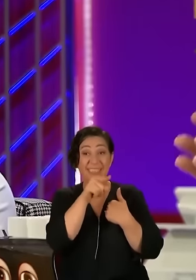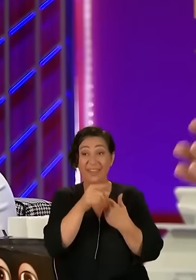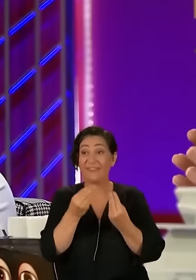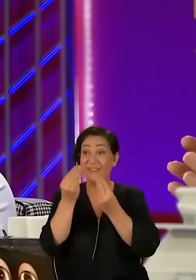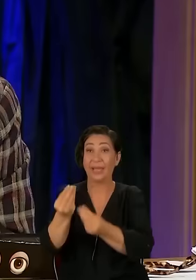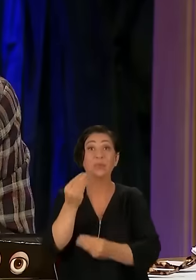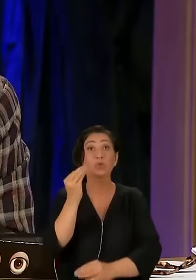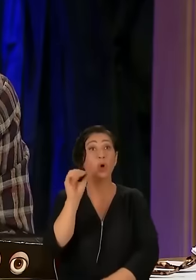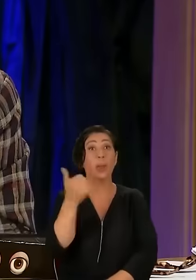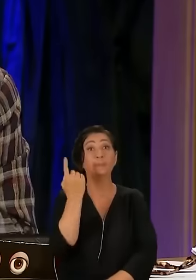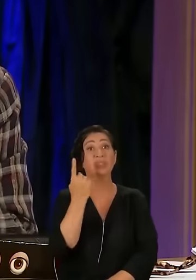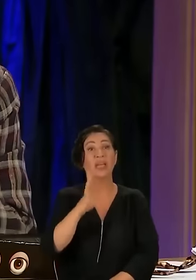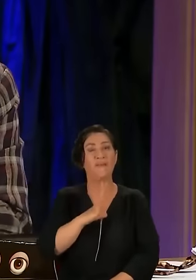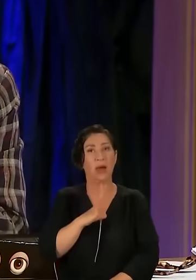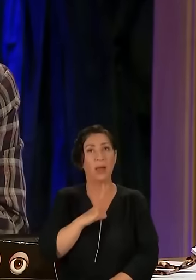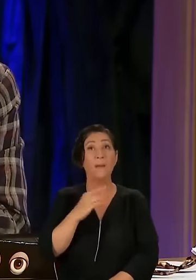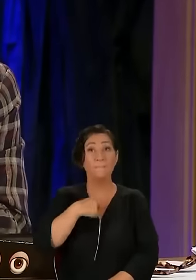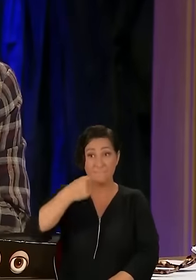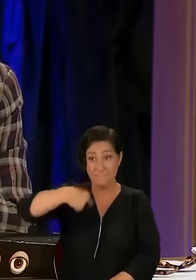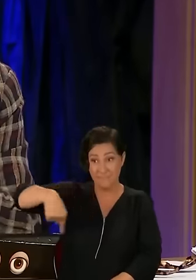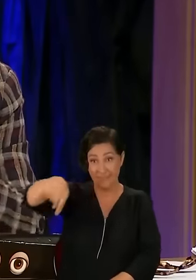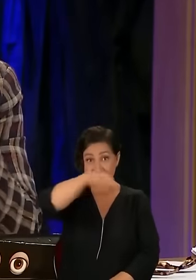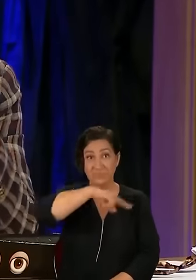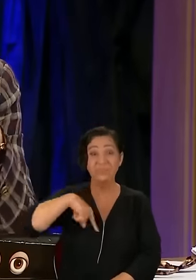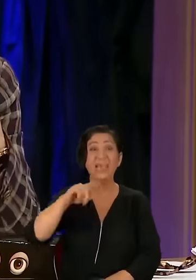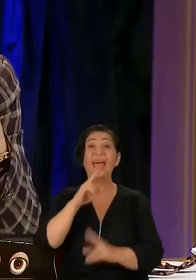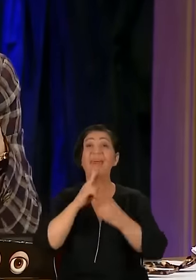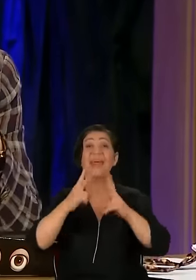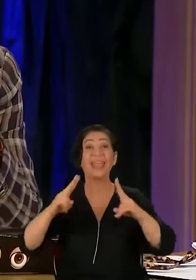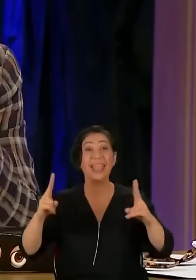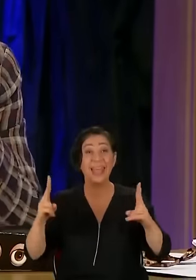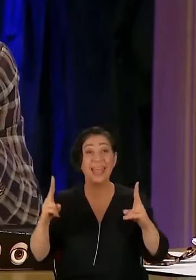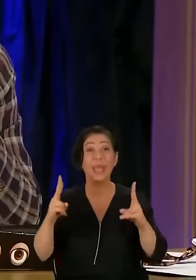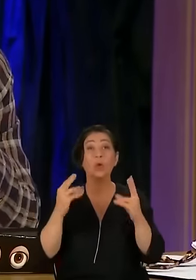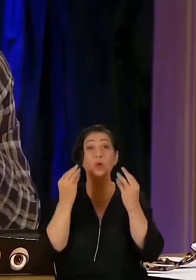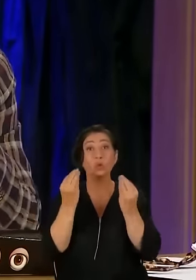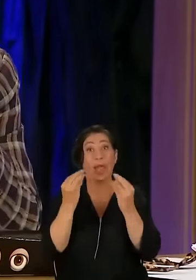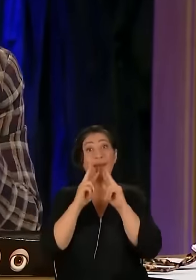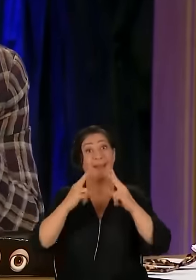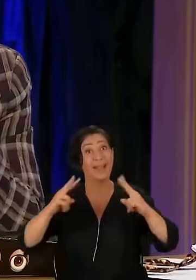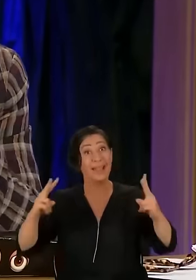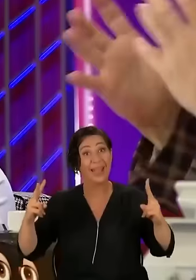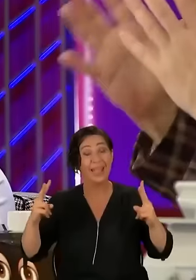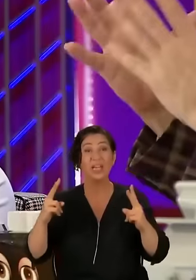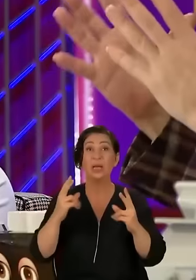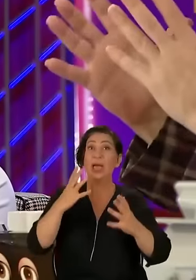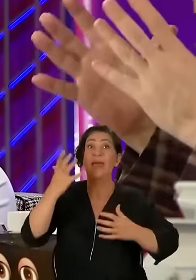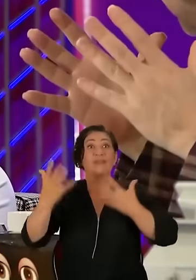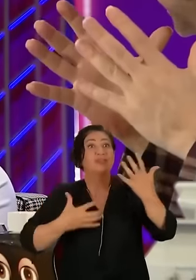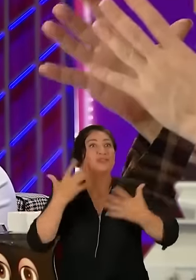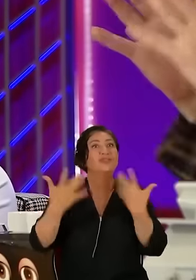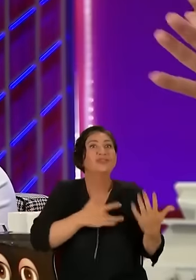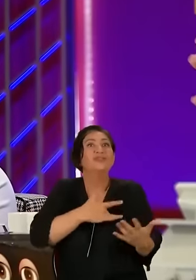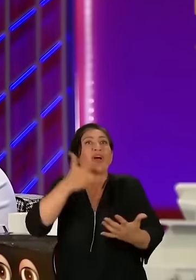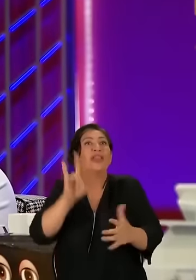verdiğin çok önemli bir şey var. Yani biz renkleri, güzel renkleri, cafcaflı